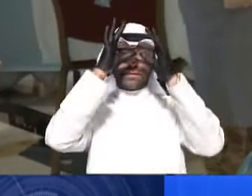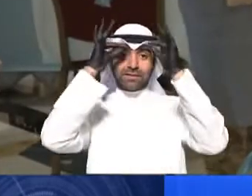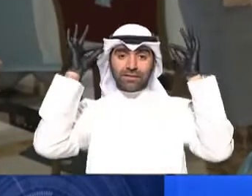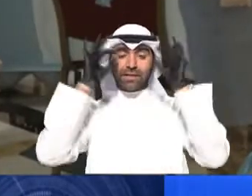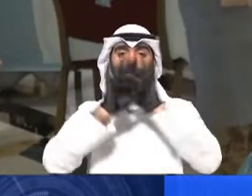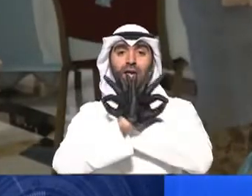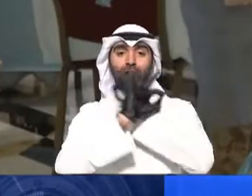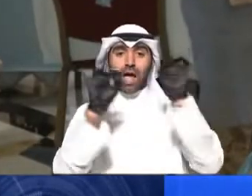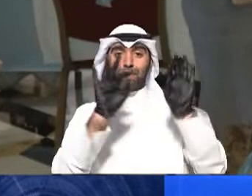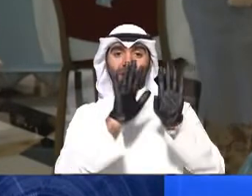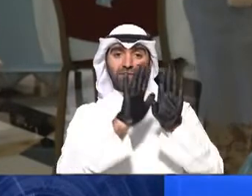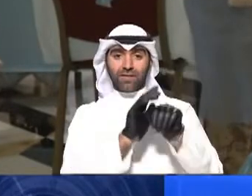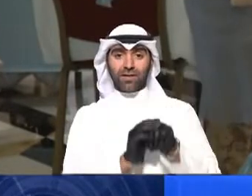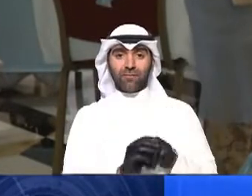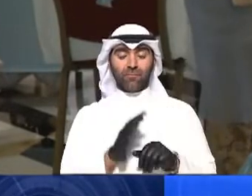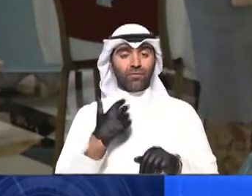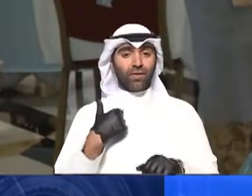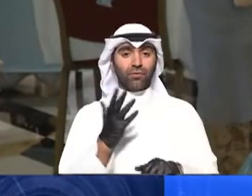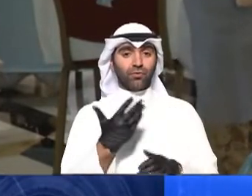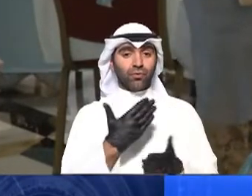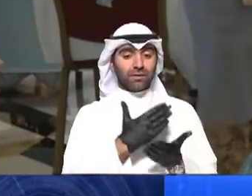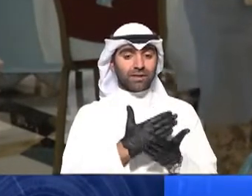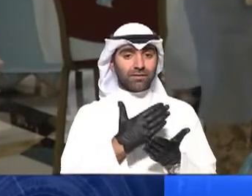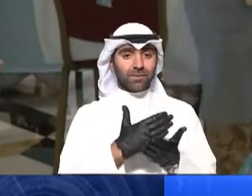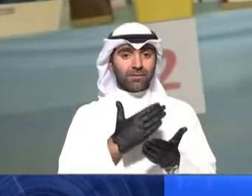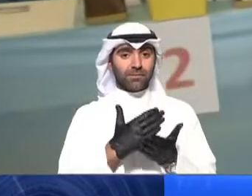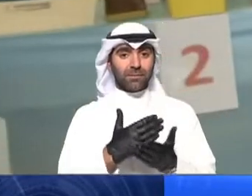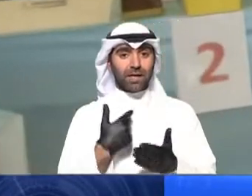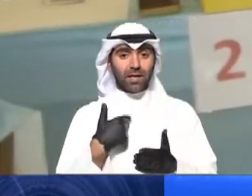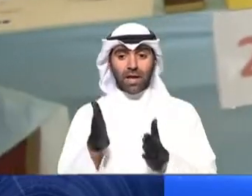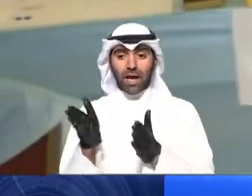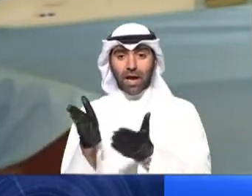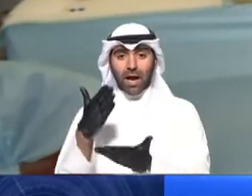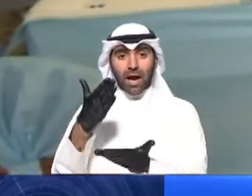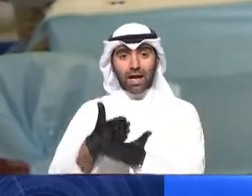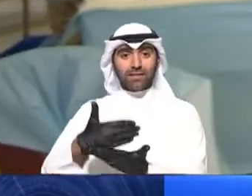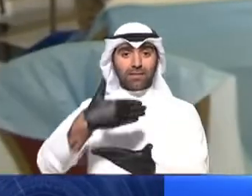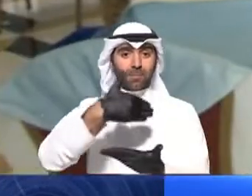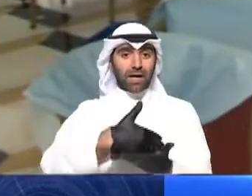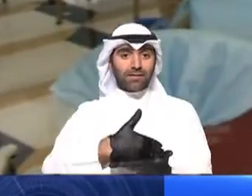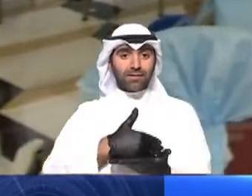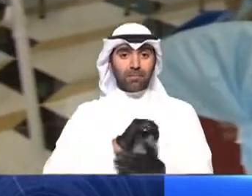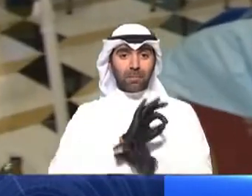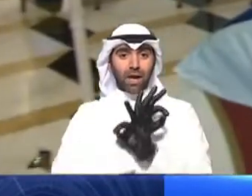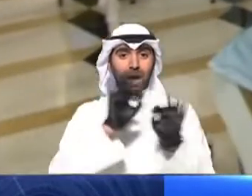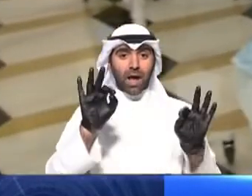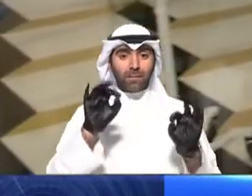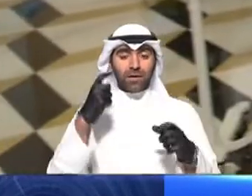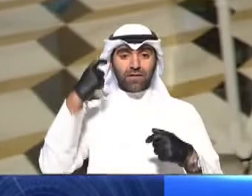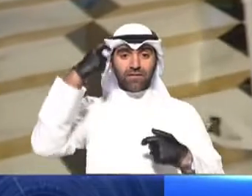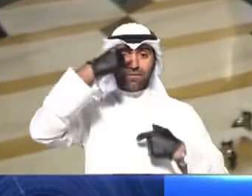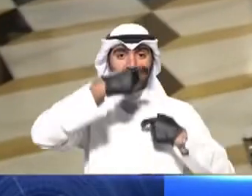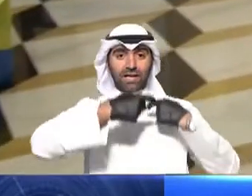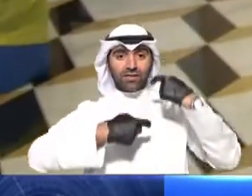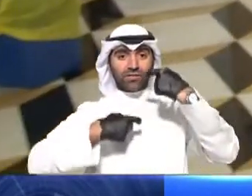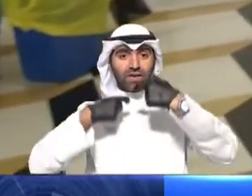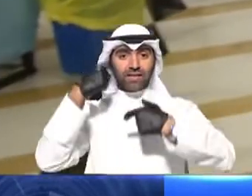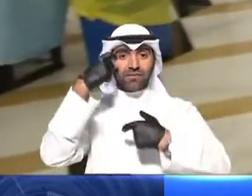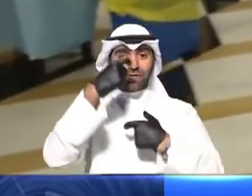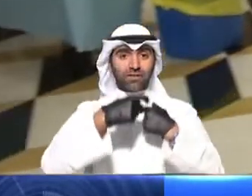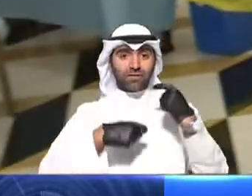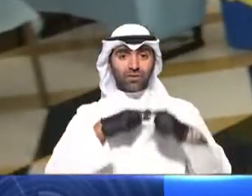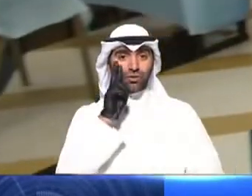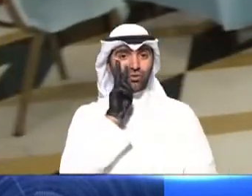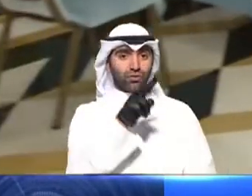ككل، أو نقسمهم مثلا 2 أو 3 بحد أقصى. يتم فحص أخذ كل البيانات،